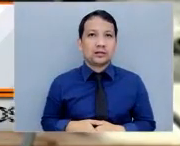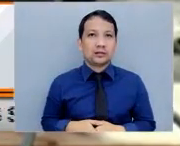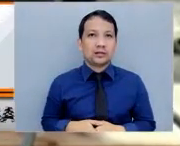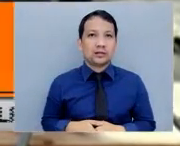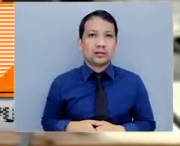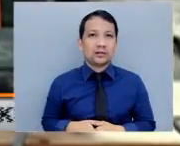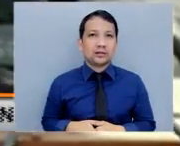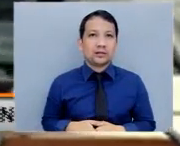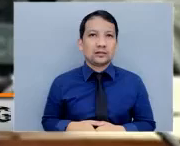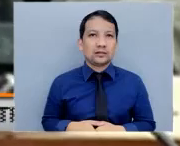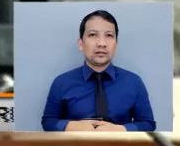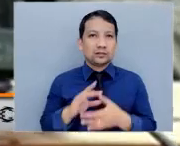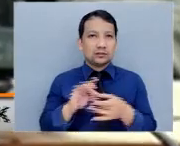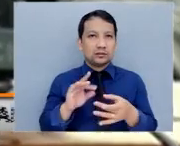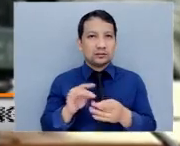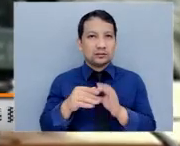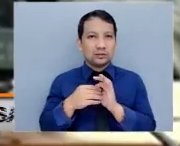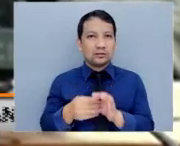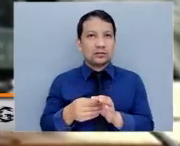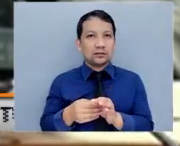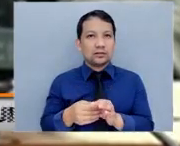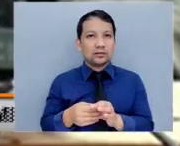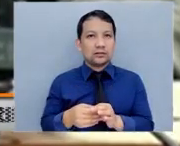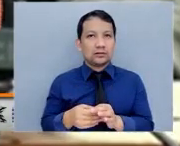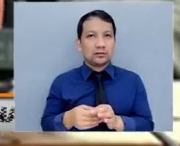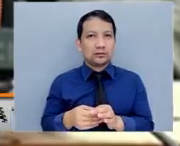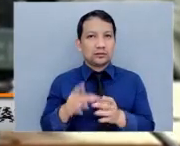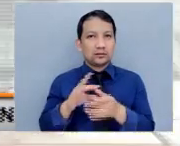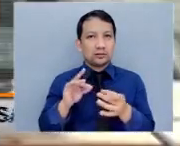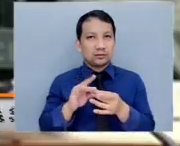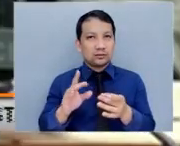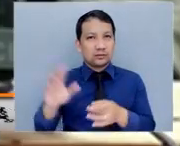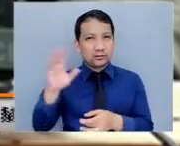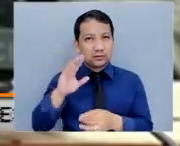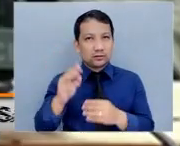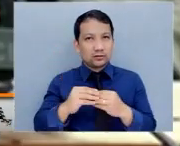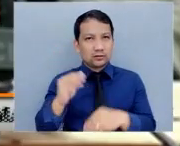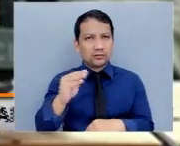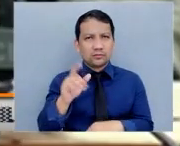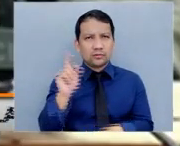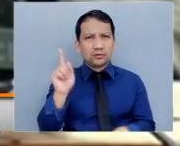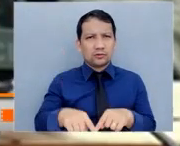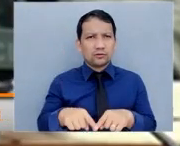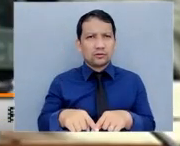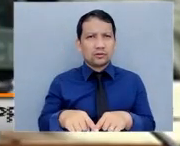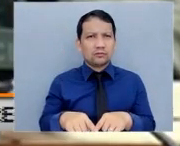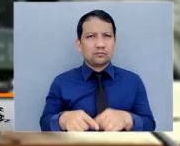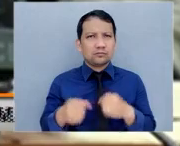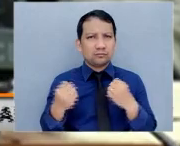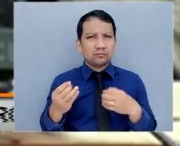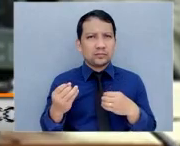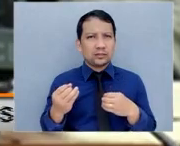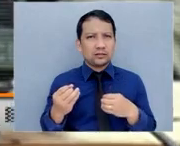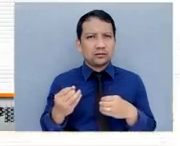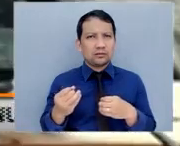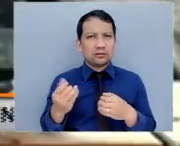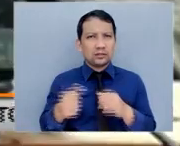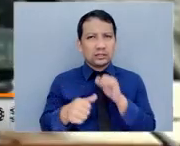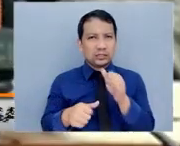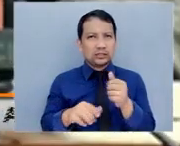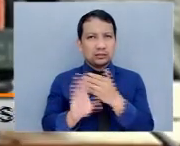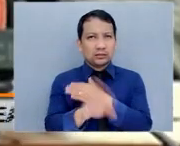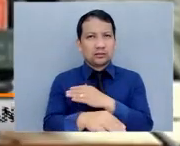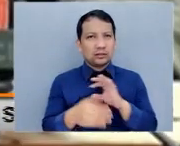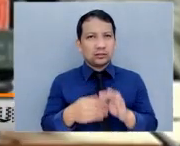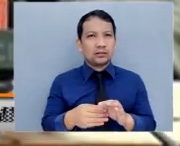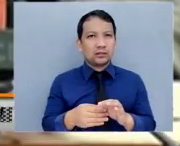na makuwento na may wawala po yung maximum. Yung malawak po nakakakas, nilalawak po nakakabali.